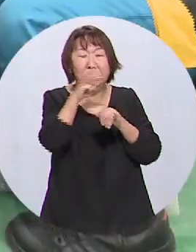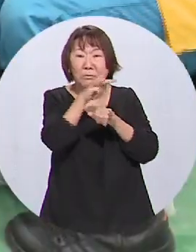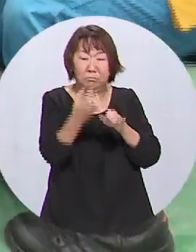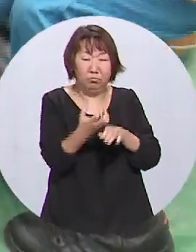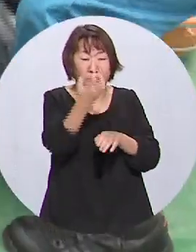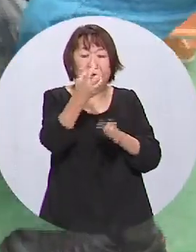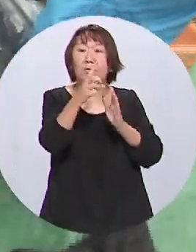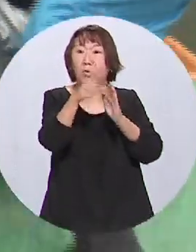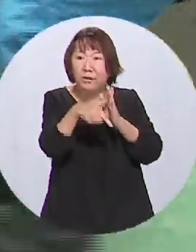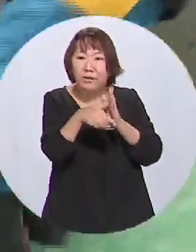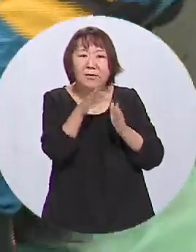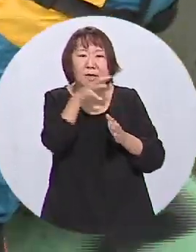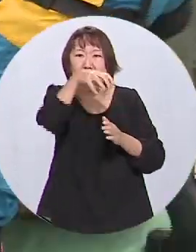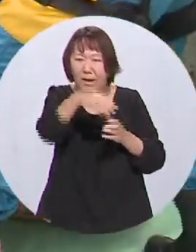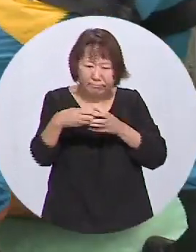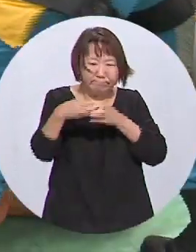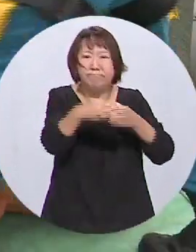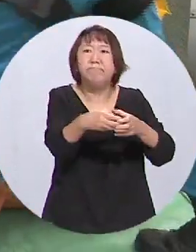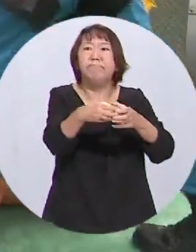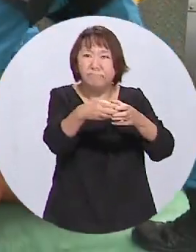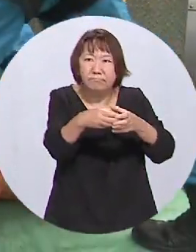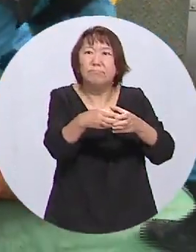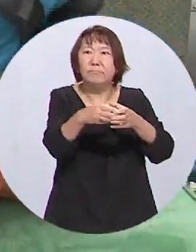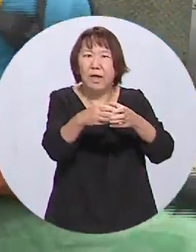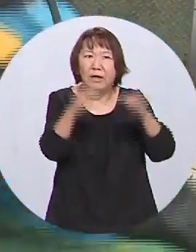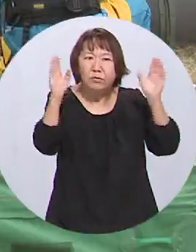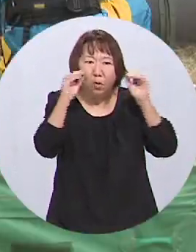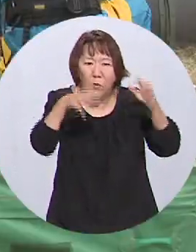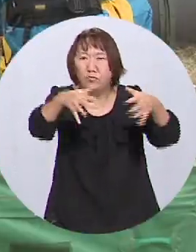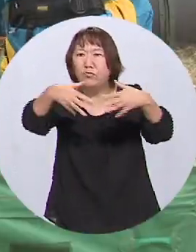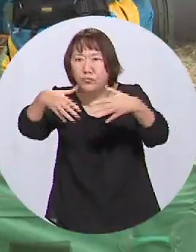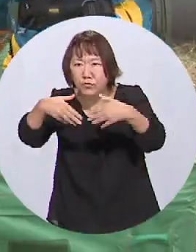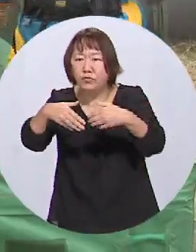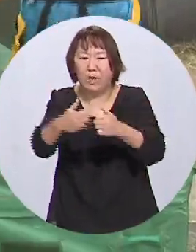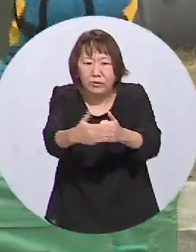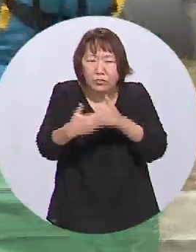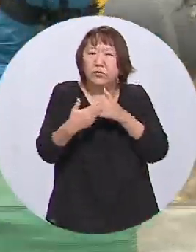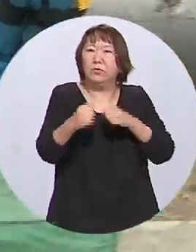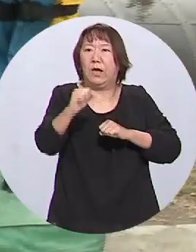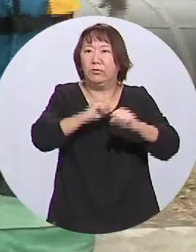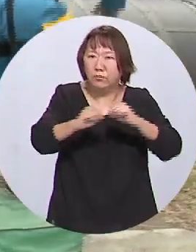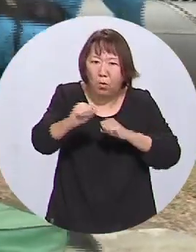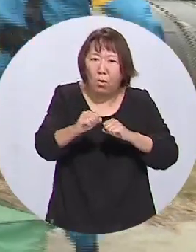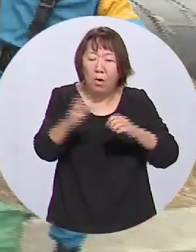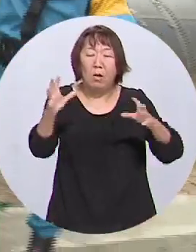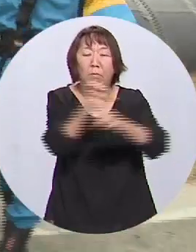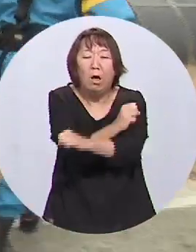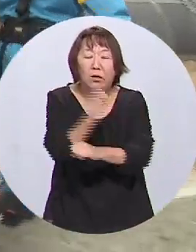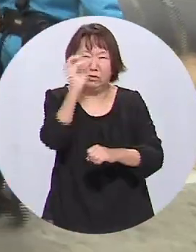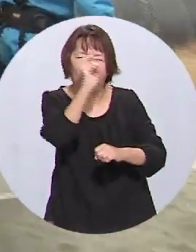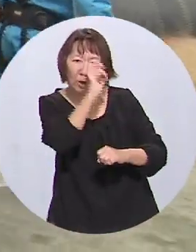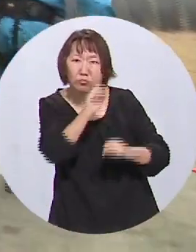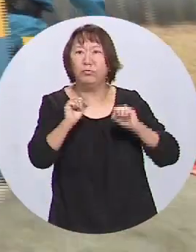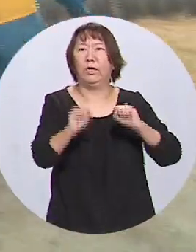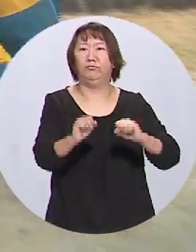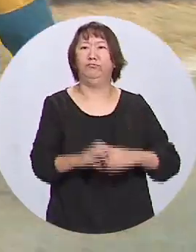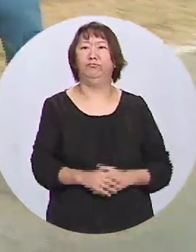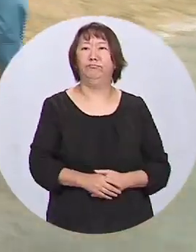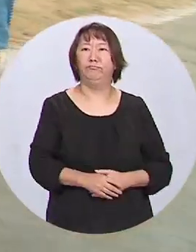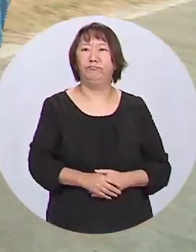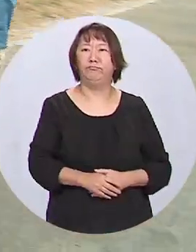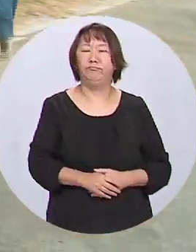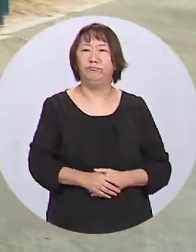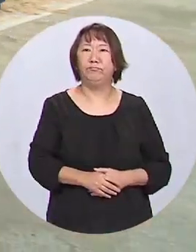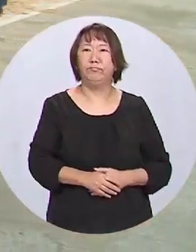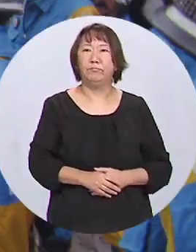が発生した際に現場に赴き、被災情報の収集や救出活動、 行方不明者の捜索などを行う部隊です。